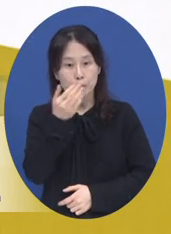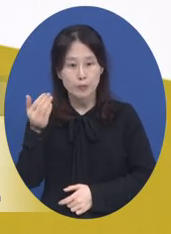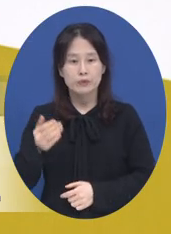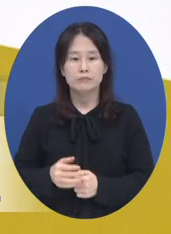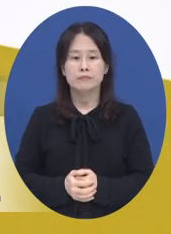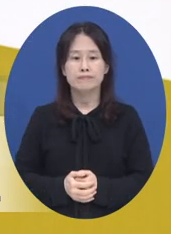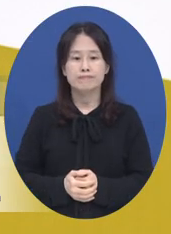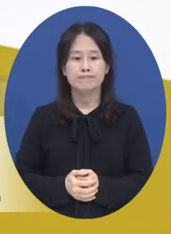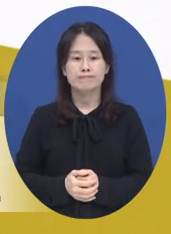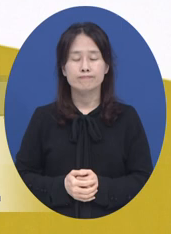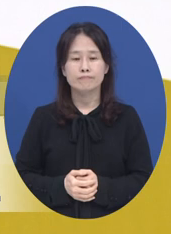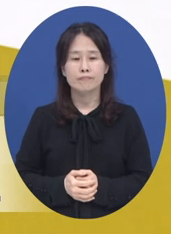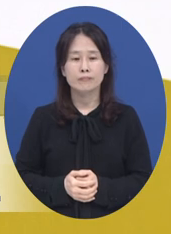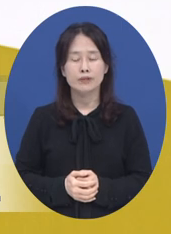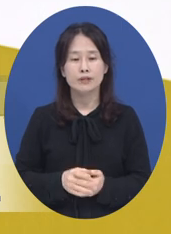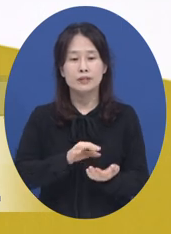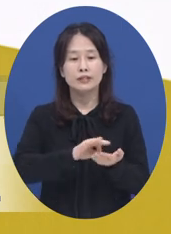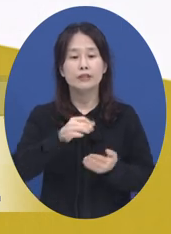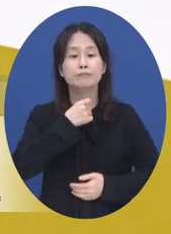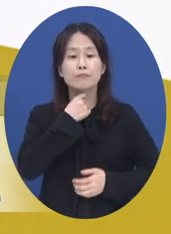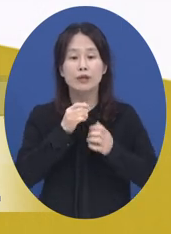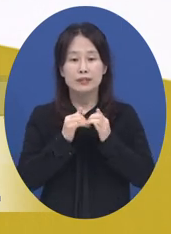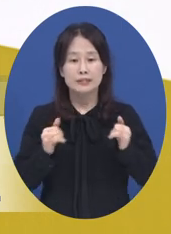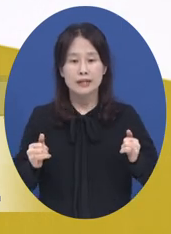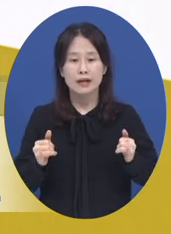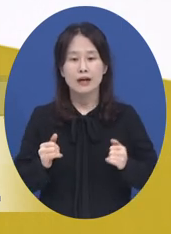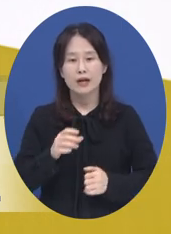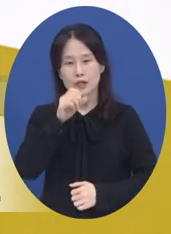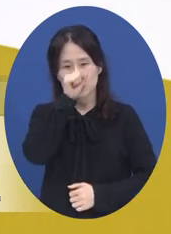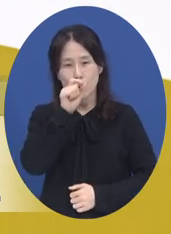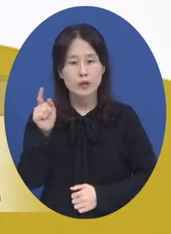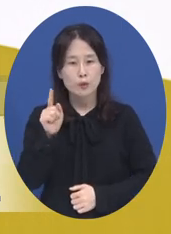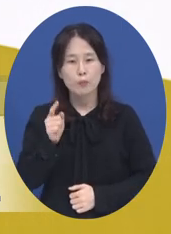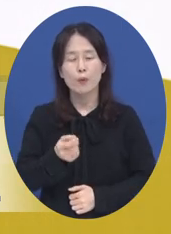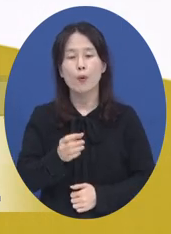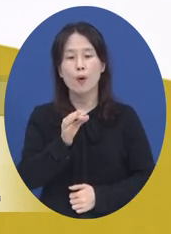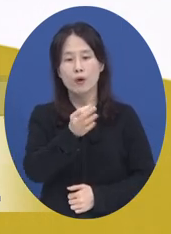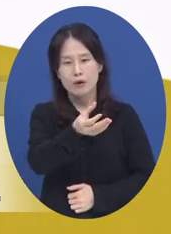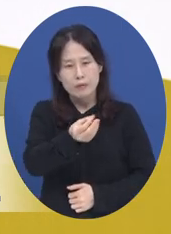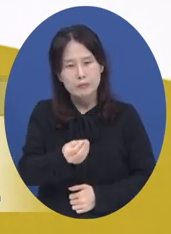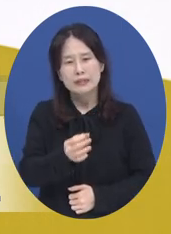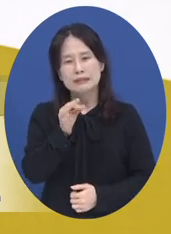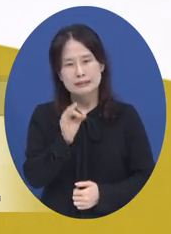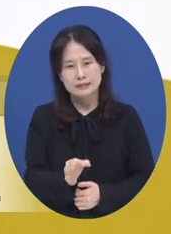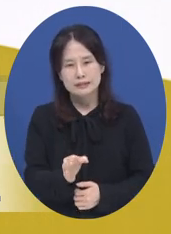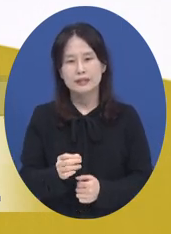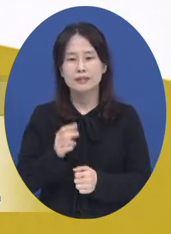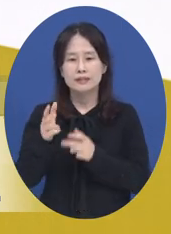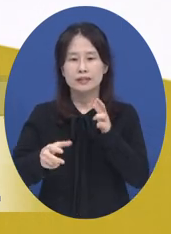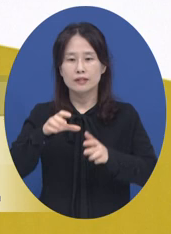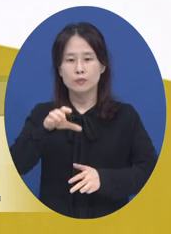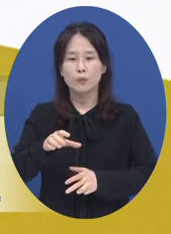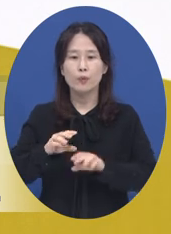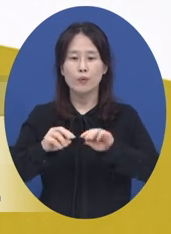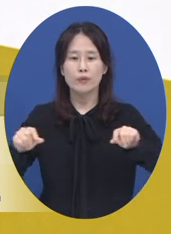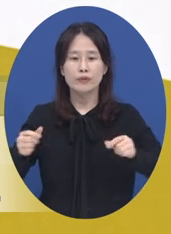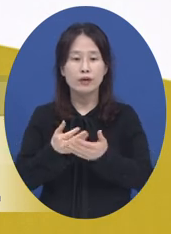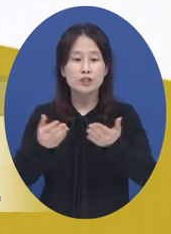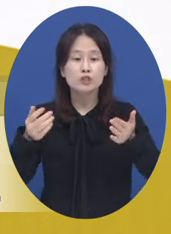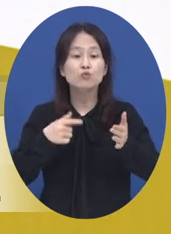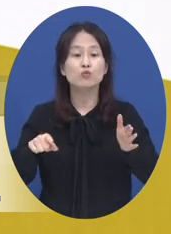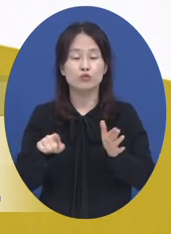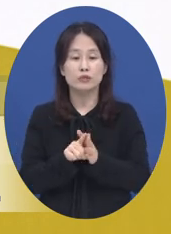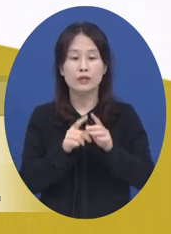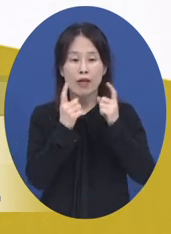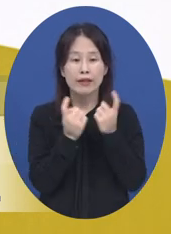경제도 는 술 * 소 도가 높은 졸업한 산업 시설 음질을 공급하고자 인간계 발부